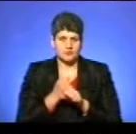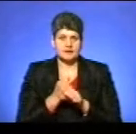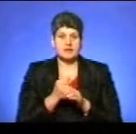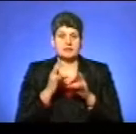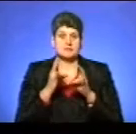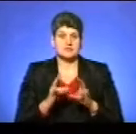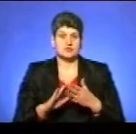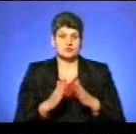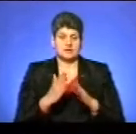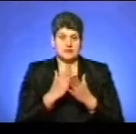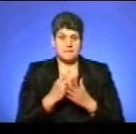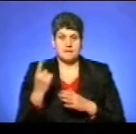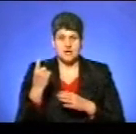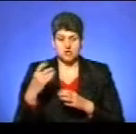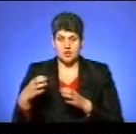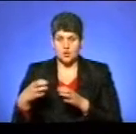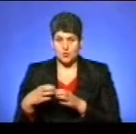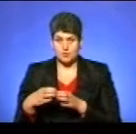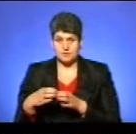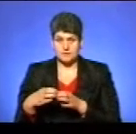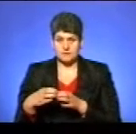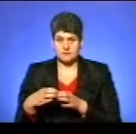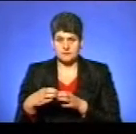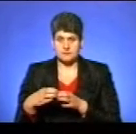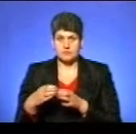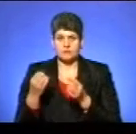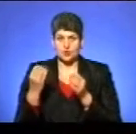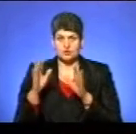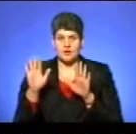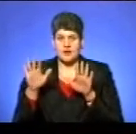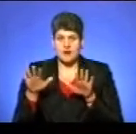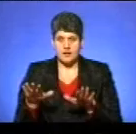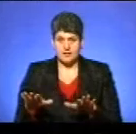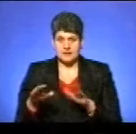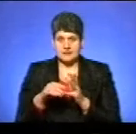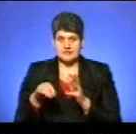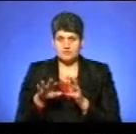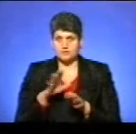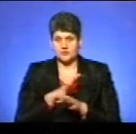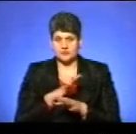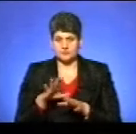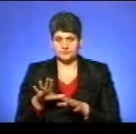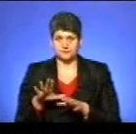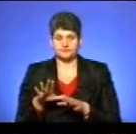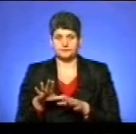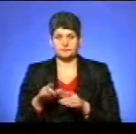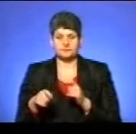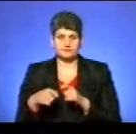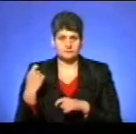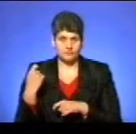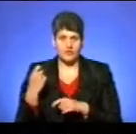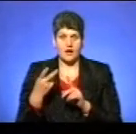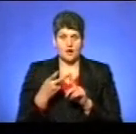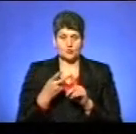небезпечну ситуацію. Перша група просто лягла на землю, щоб не бути ураженою гранатою, а друга група